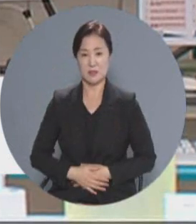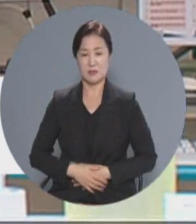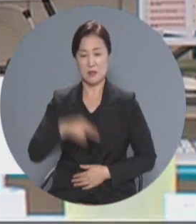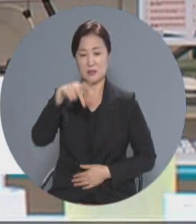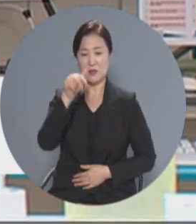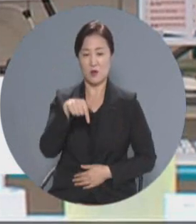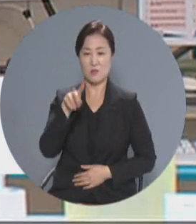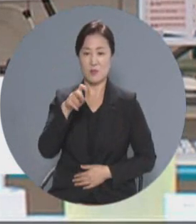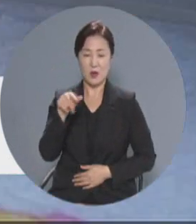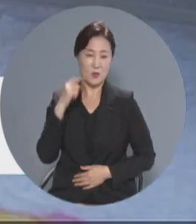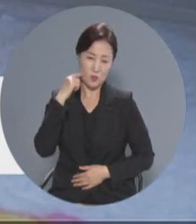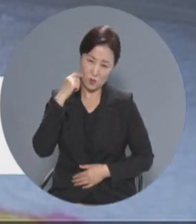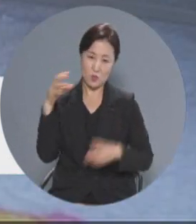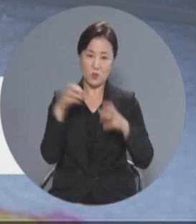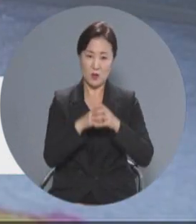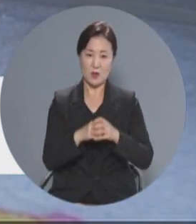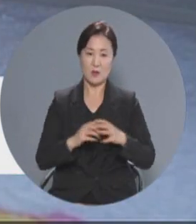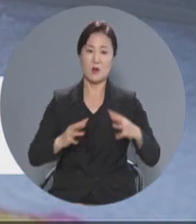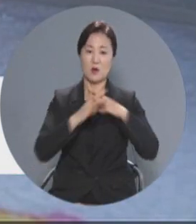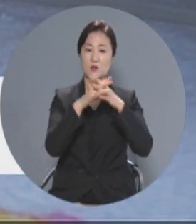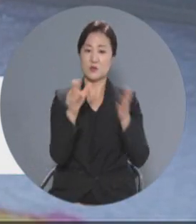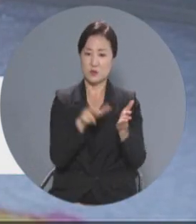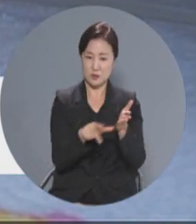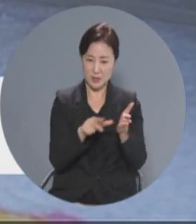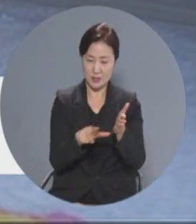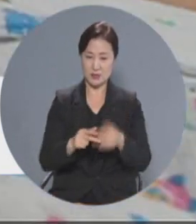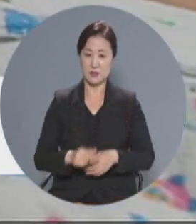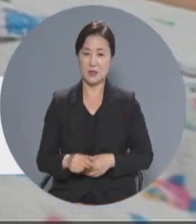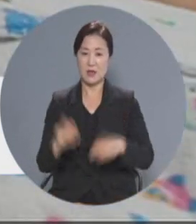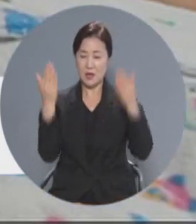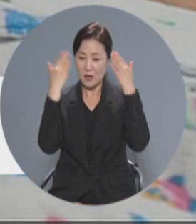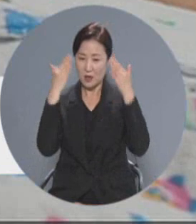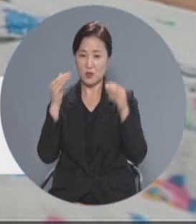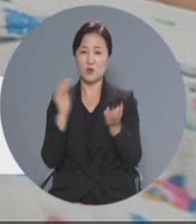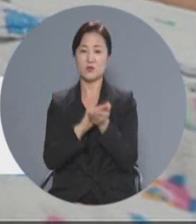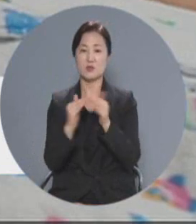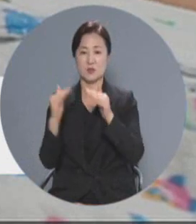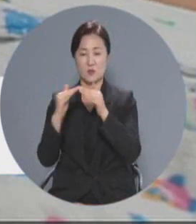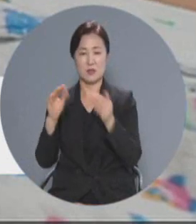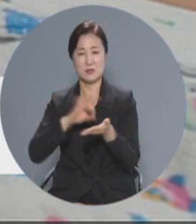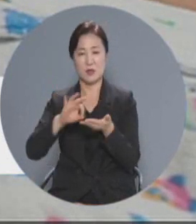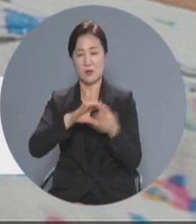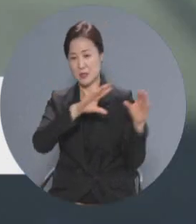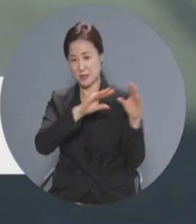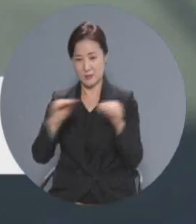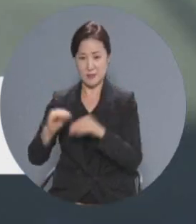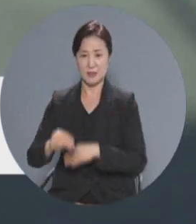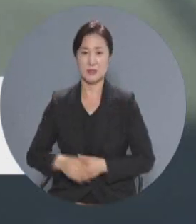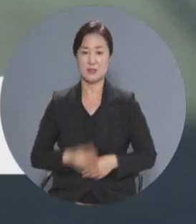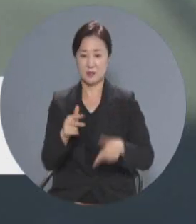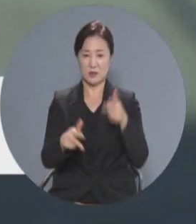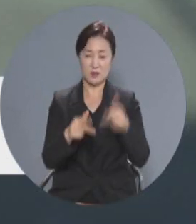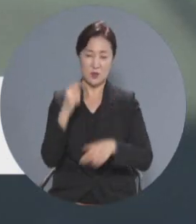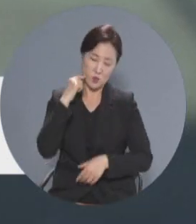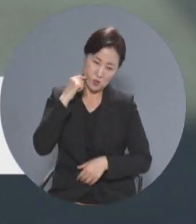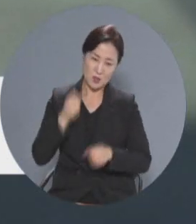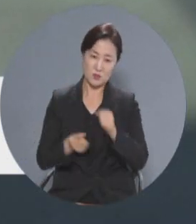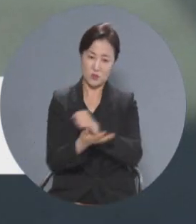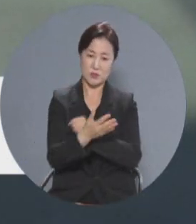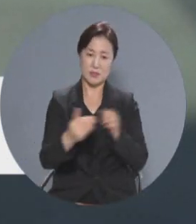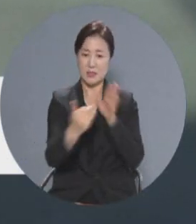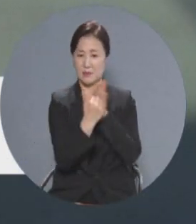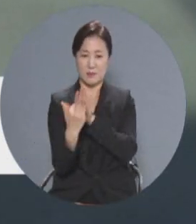유해물질이 포함된 건축 자재에 학교나 유치원 공사 사용 금지와 여수산단 유해화학물질 차단